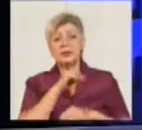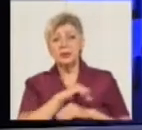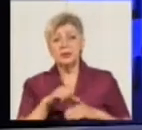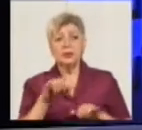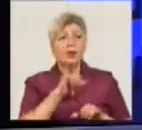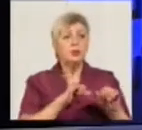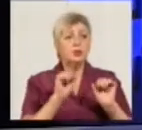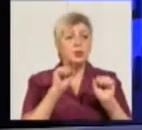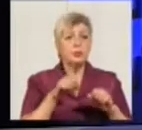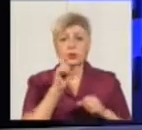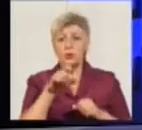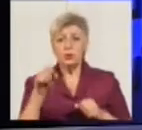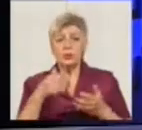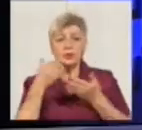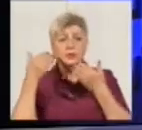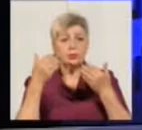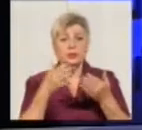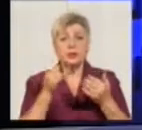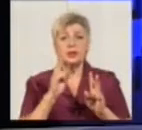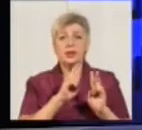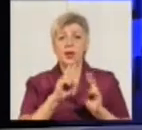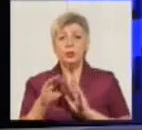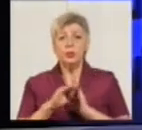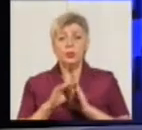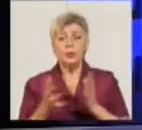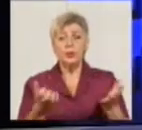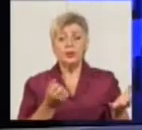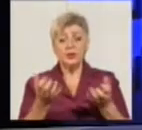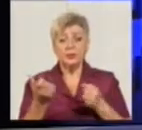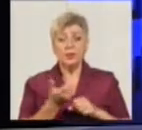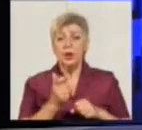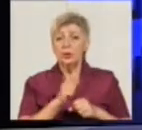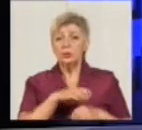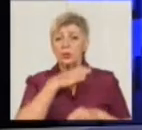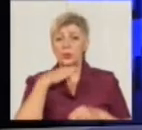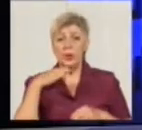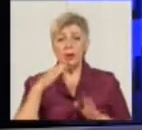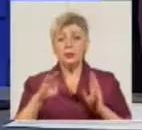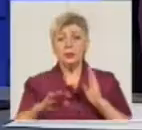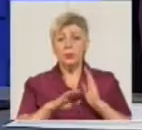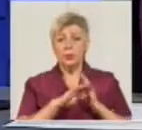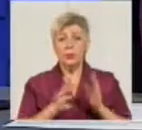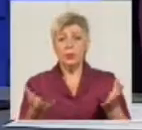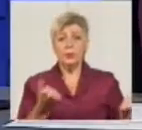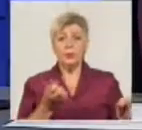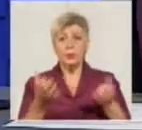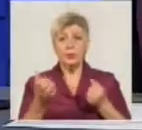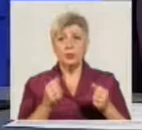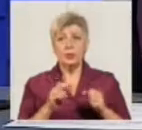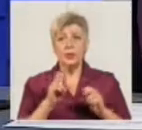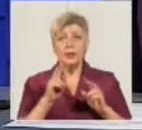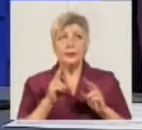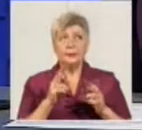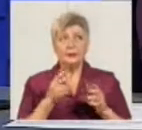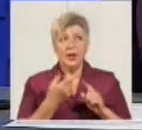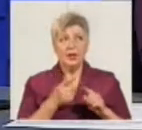можуть звернутися і яку допомогу отримати? Дуже багато допомоги надходить, допомоги, знаєте, як